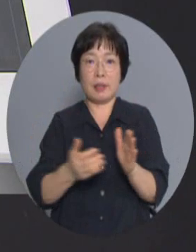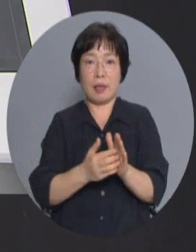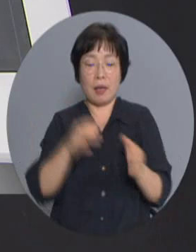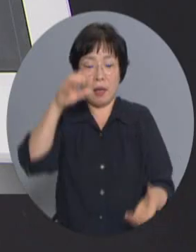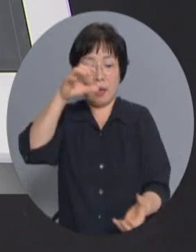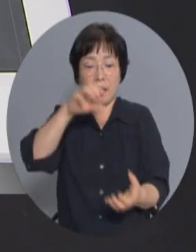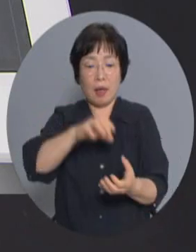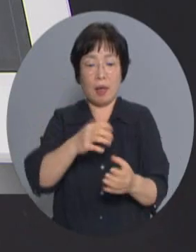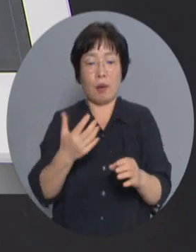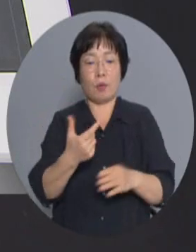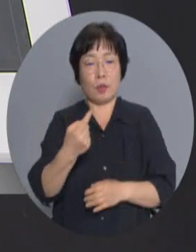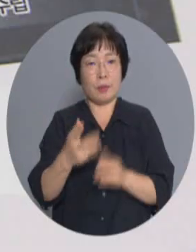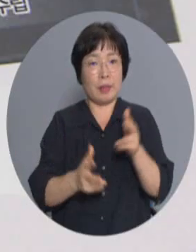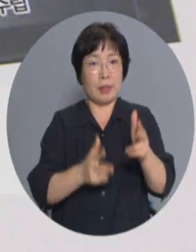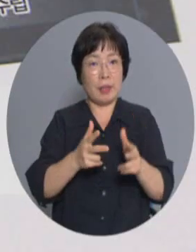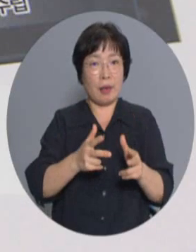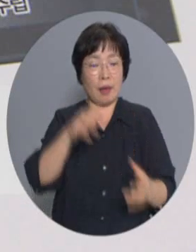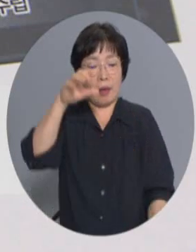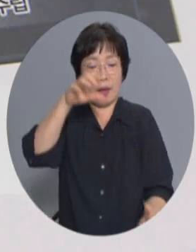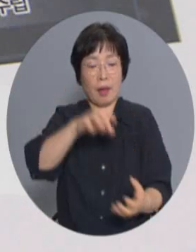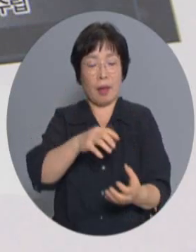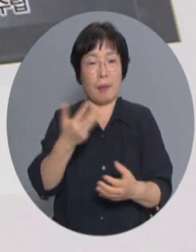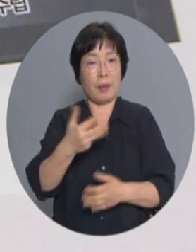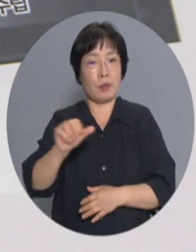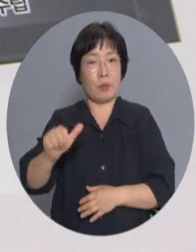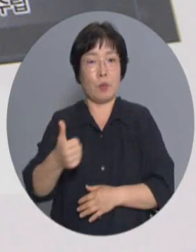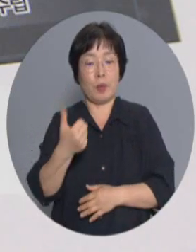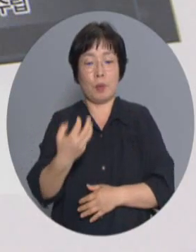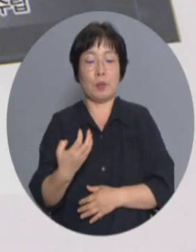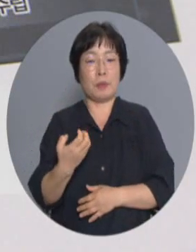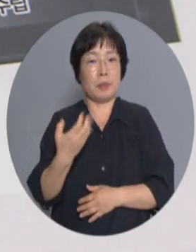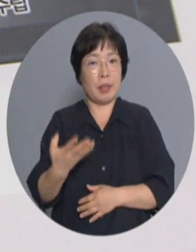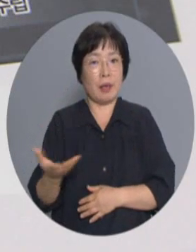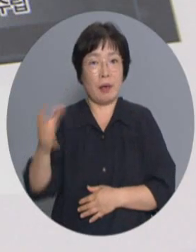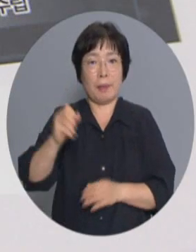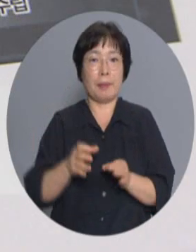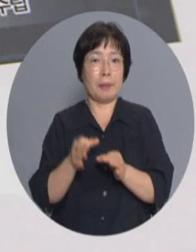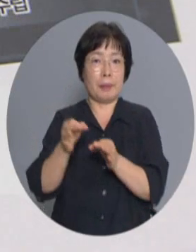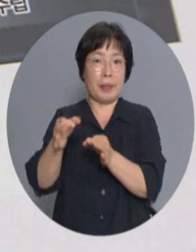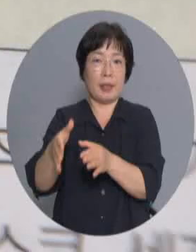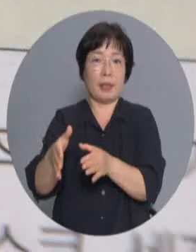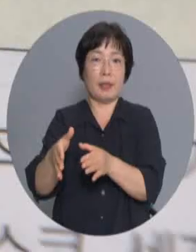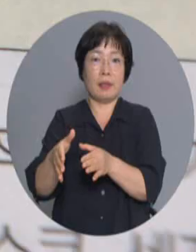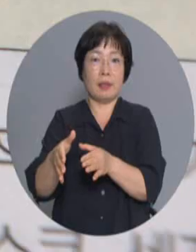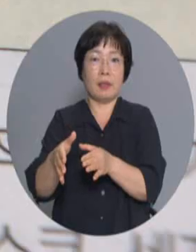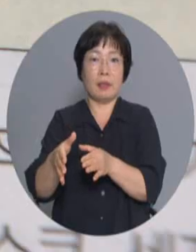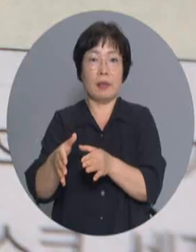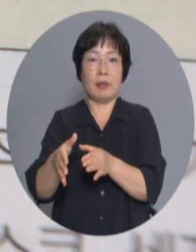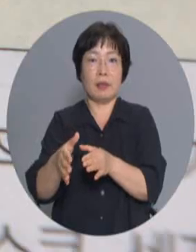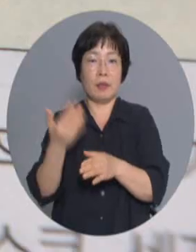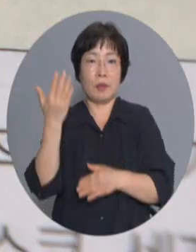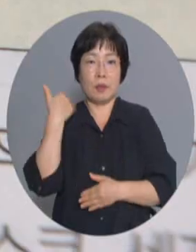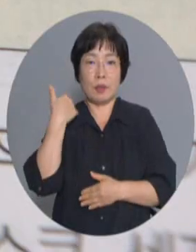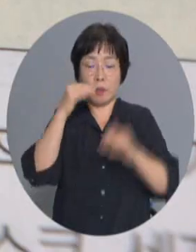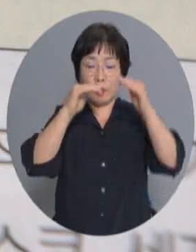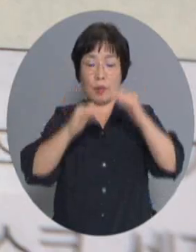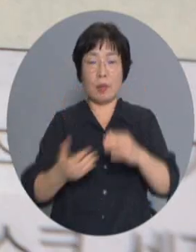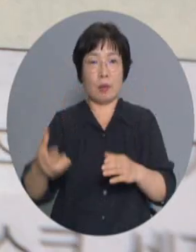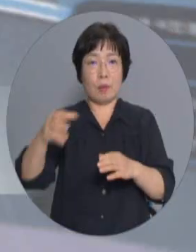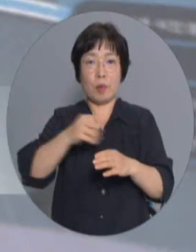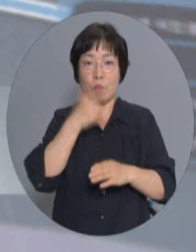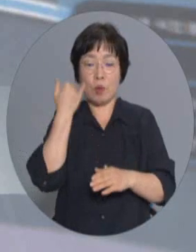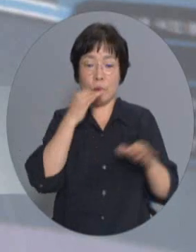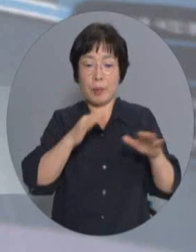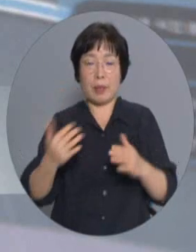총 61개 사업을 추진하는데 8,554억 원을 투자한다는 계획입니다. 최근 이 같은 내용을 담은